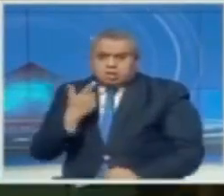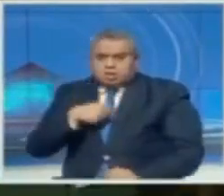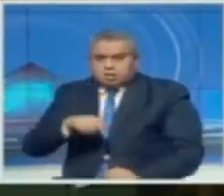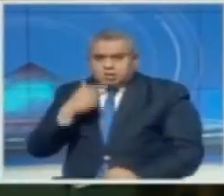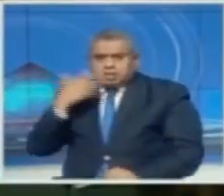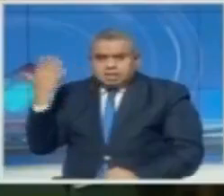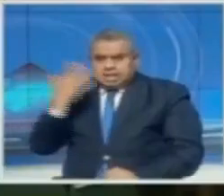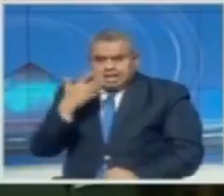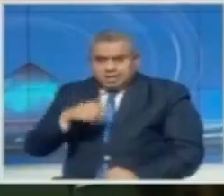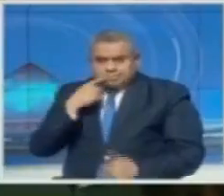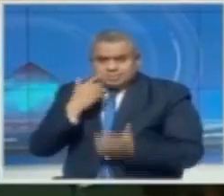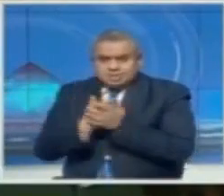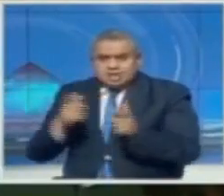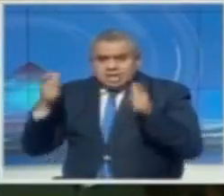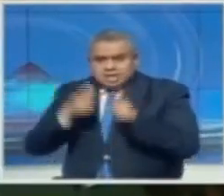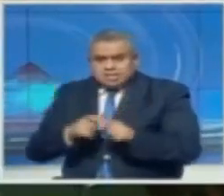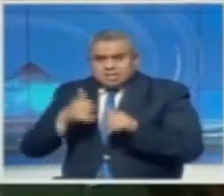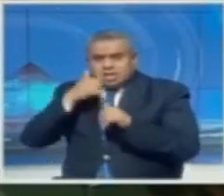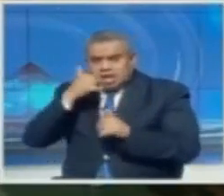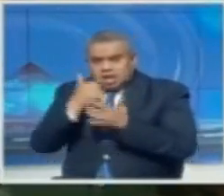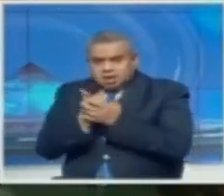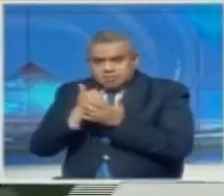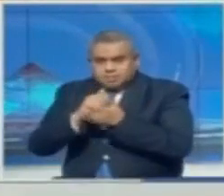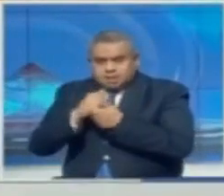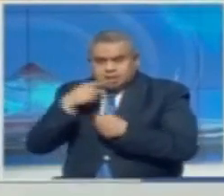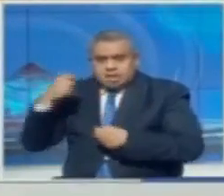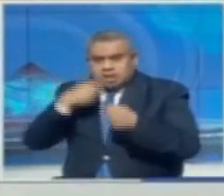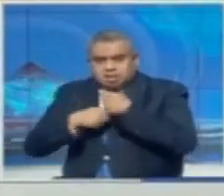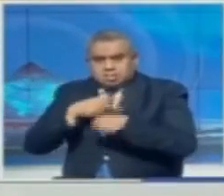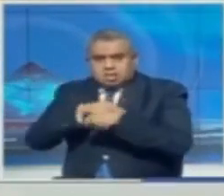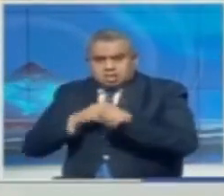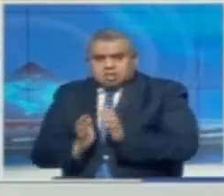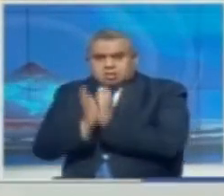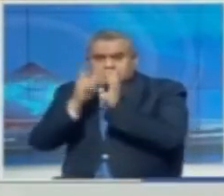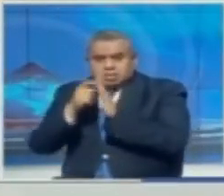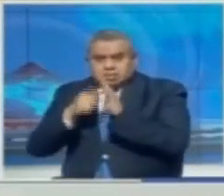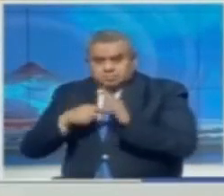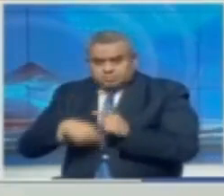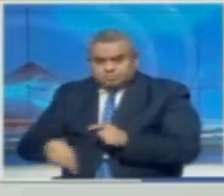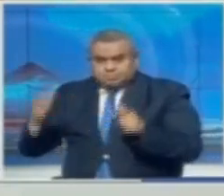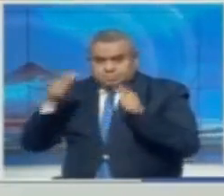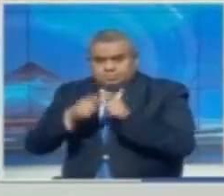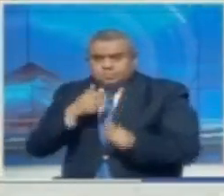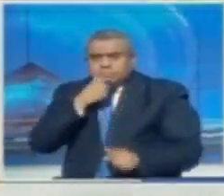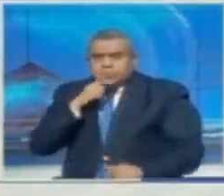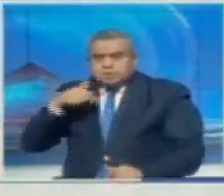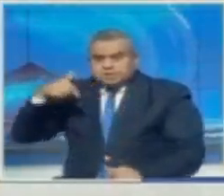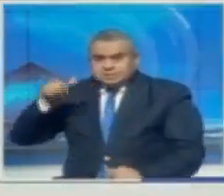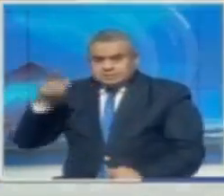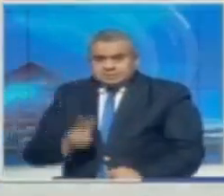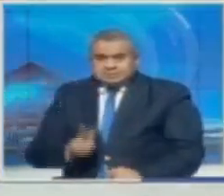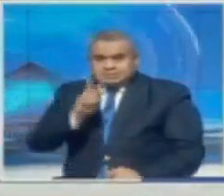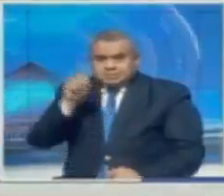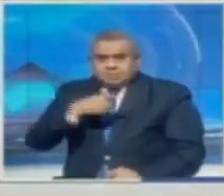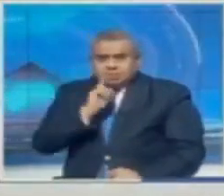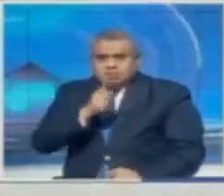العربية التنموية الاقتصادية والاجتماعية المجمع عقدها يومي 6 و7 نوفمبر القادم